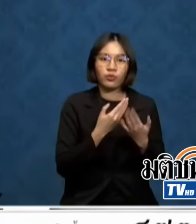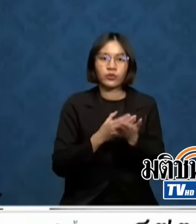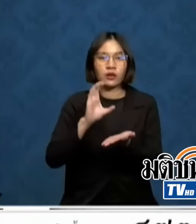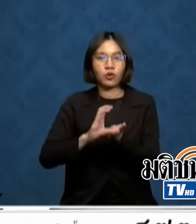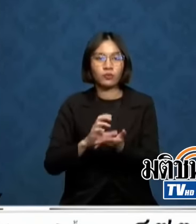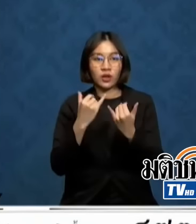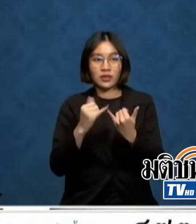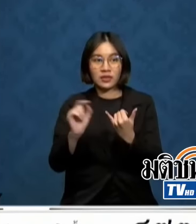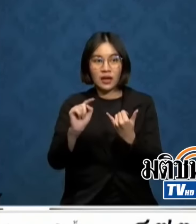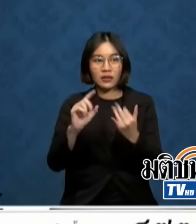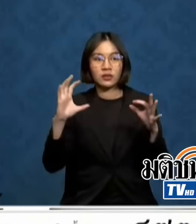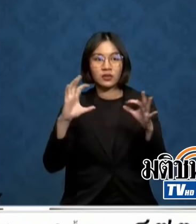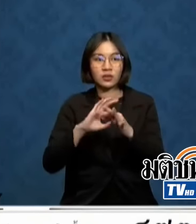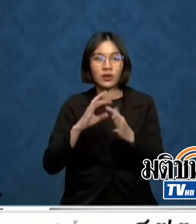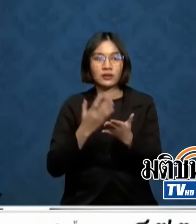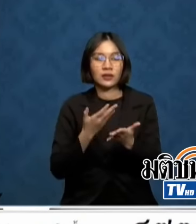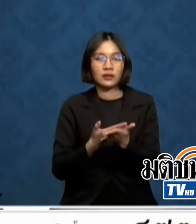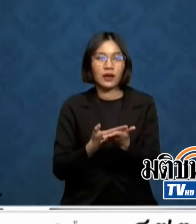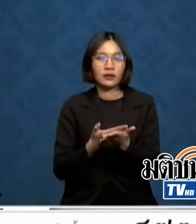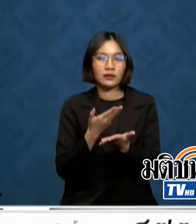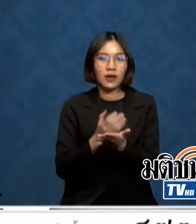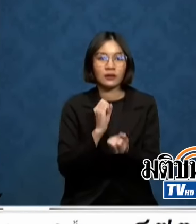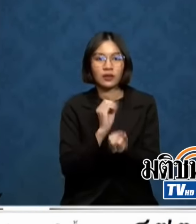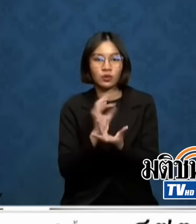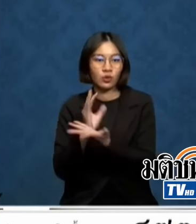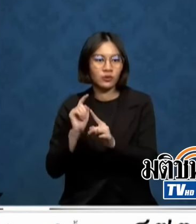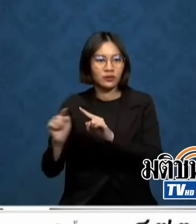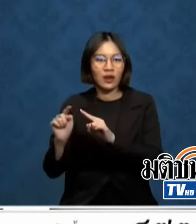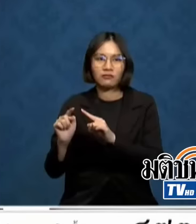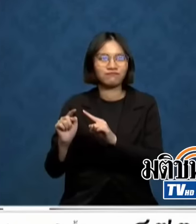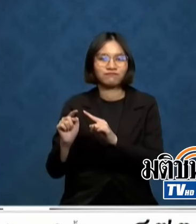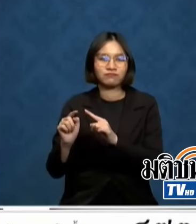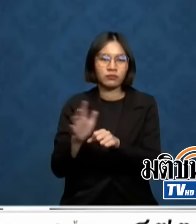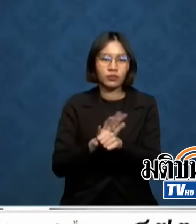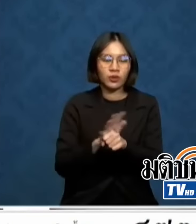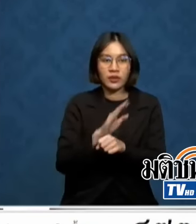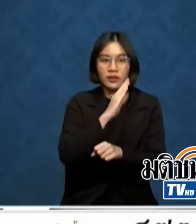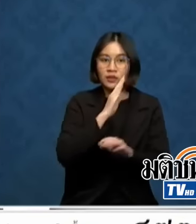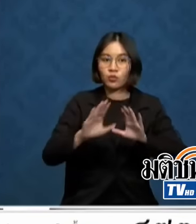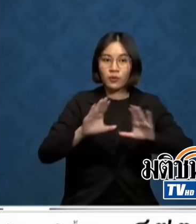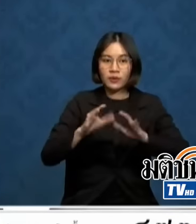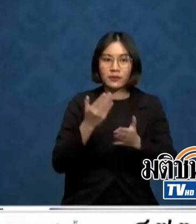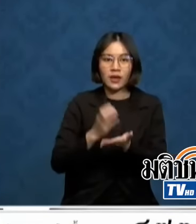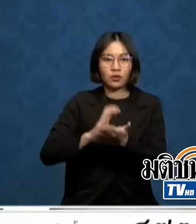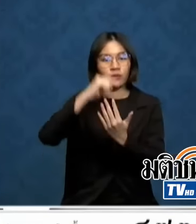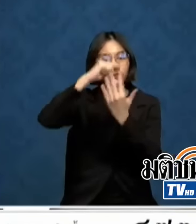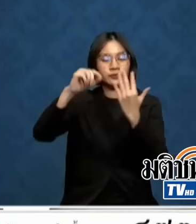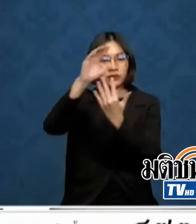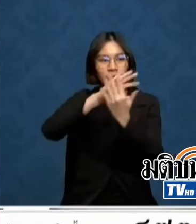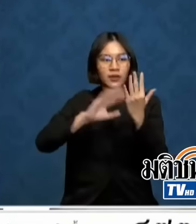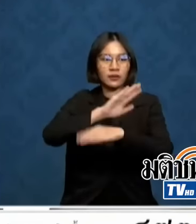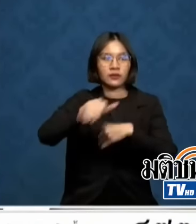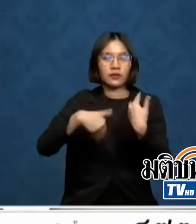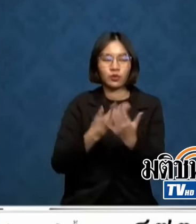เรากำลังพูดถึงนี้ก็คือเรื่องของการชดเชยค่าเสียหายต่างๆที่ก็คงไม่ได้สูงอะไรมากนักเมื่อเปรียบเทียบกับงบประมาณแผ่นดินในภาพ